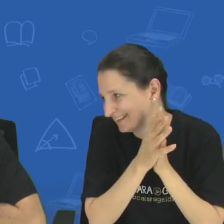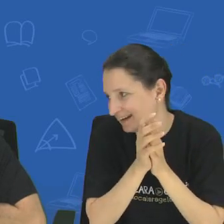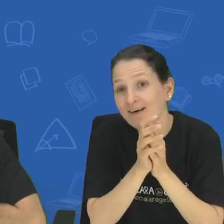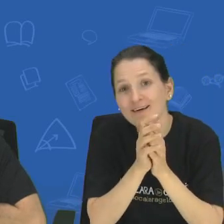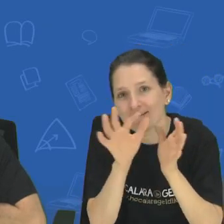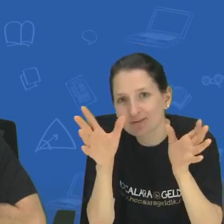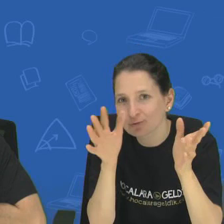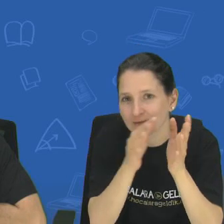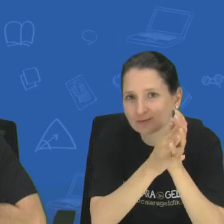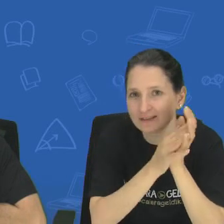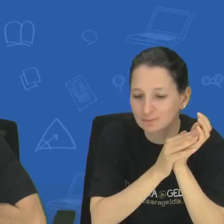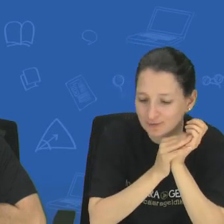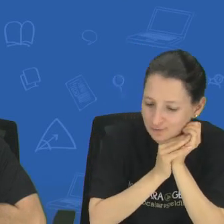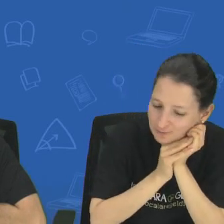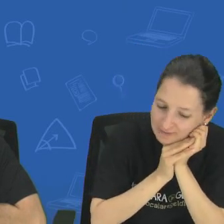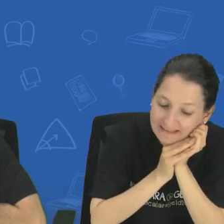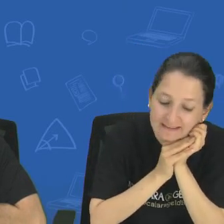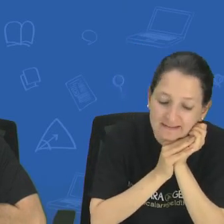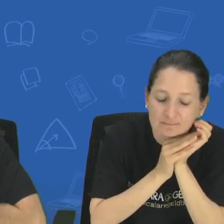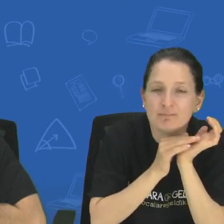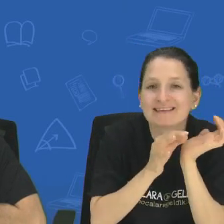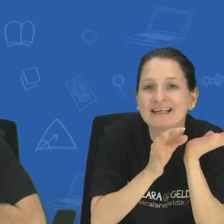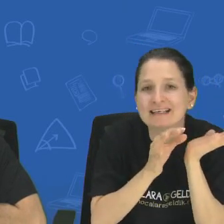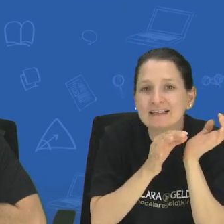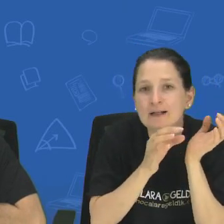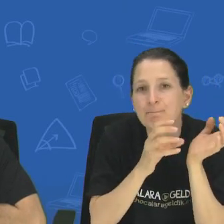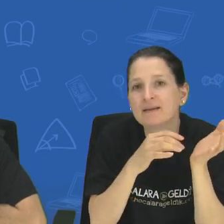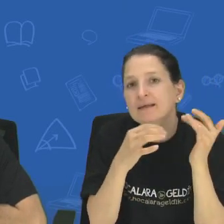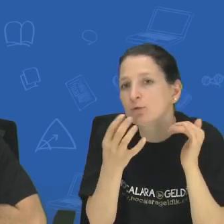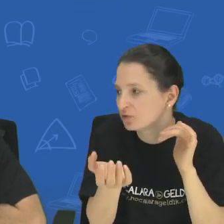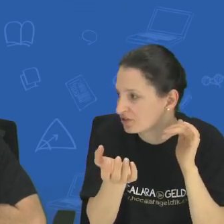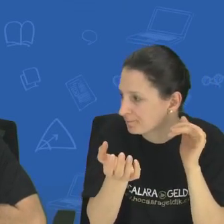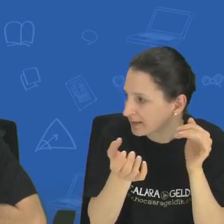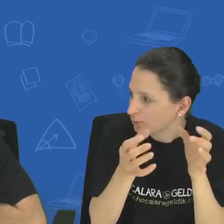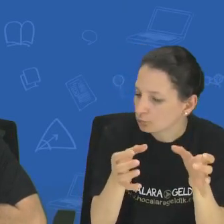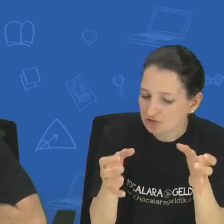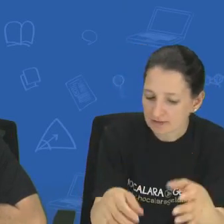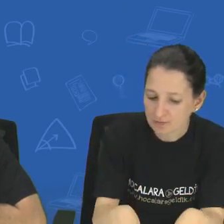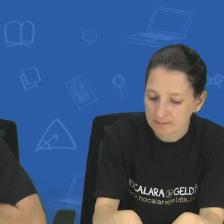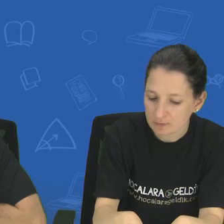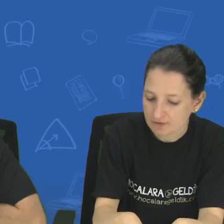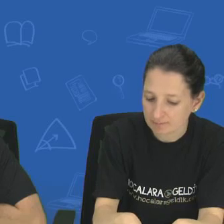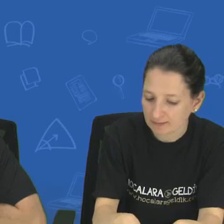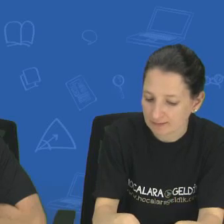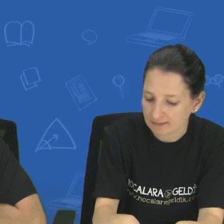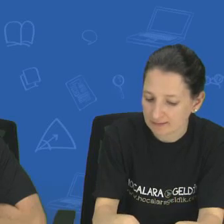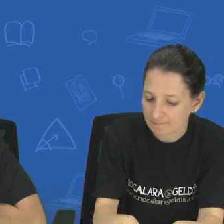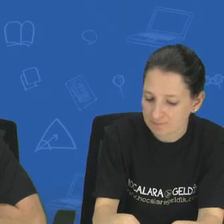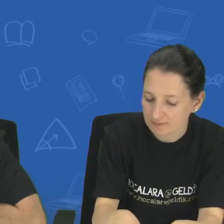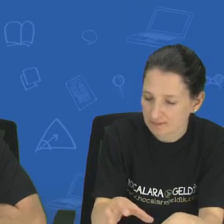meteoroloji, hava su falan, onlarla uğraşıyorsunuz diye. Hayır, metalurji. Urji yanlış bilmiyorsam